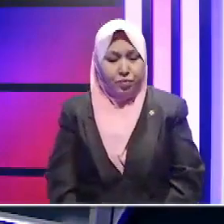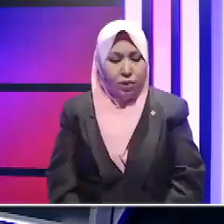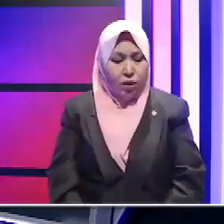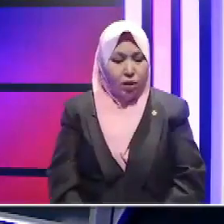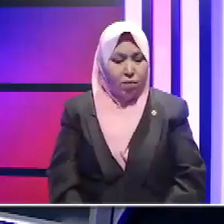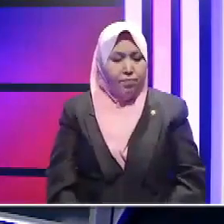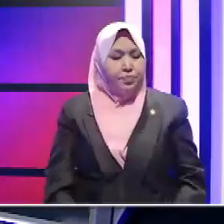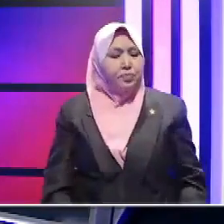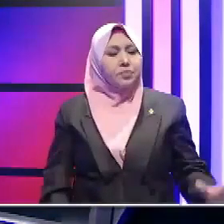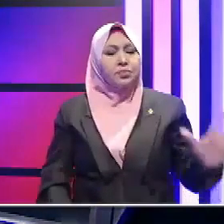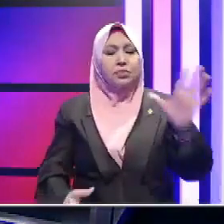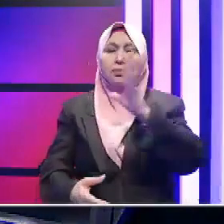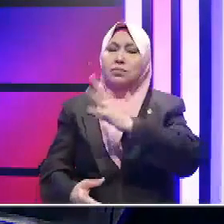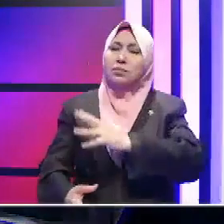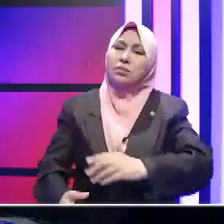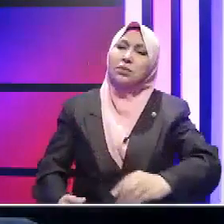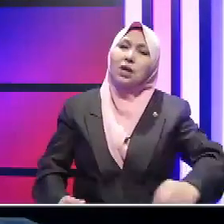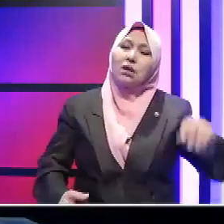ini